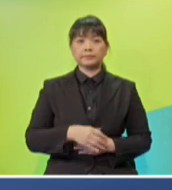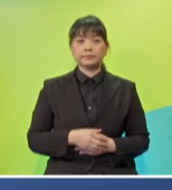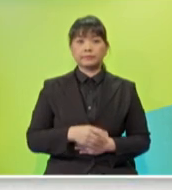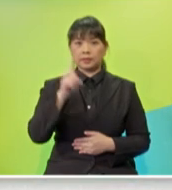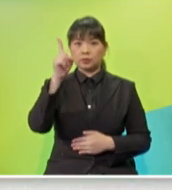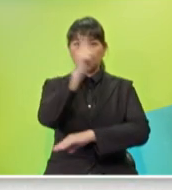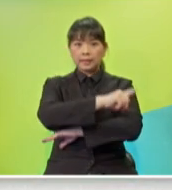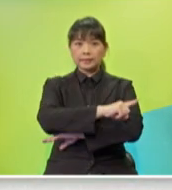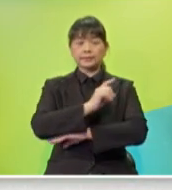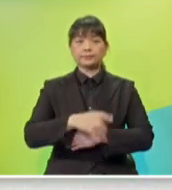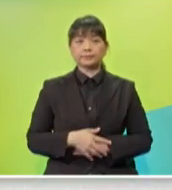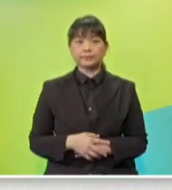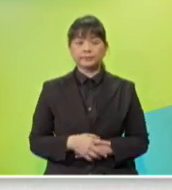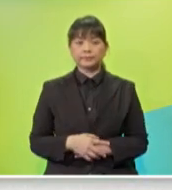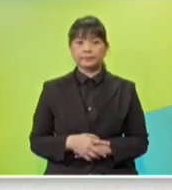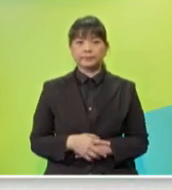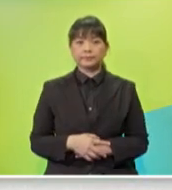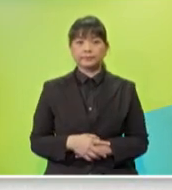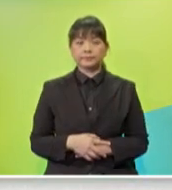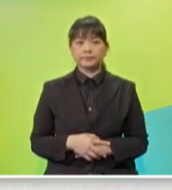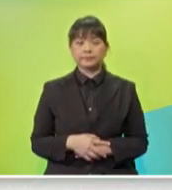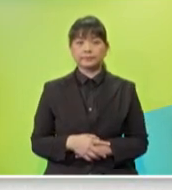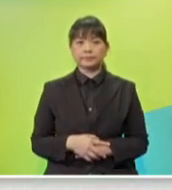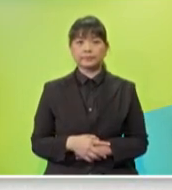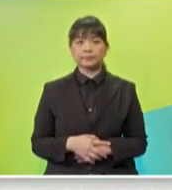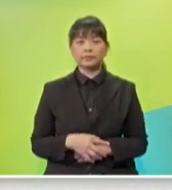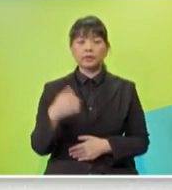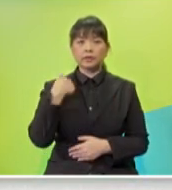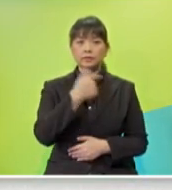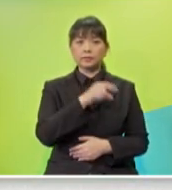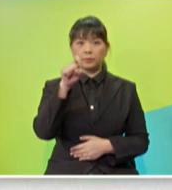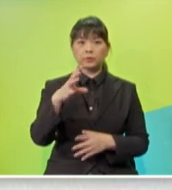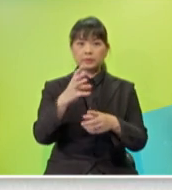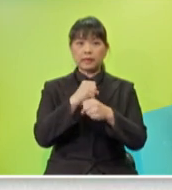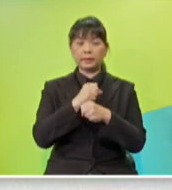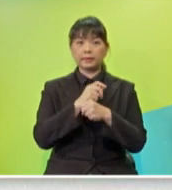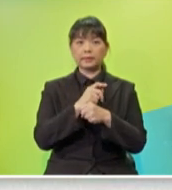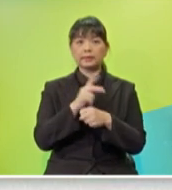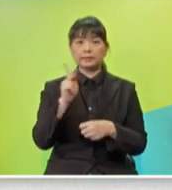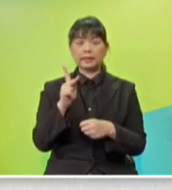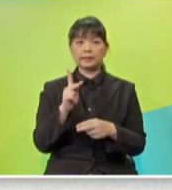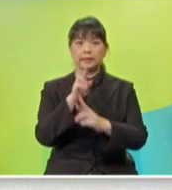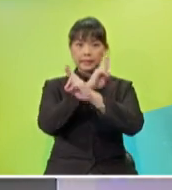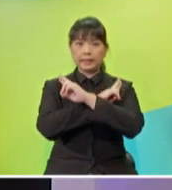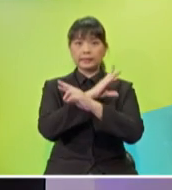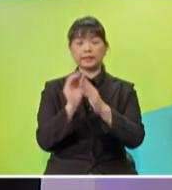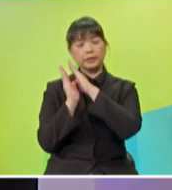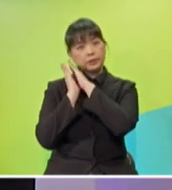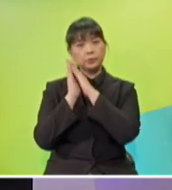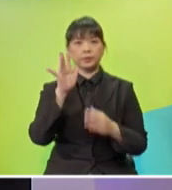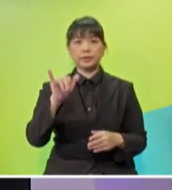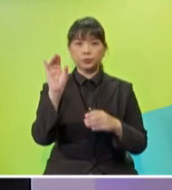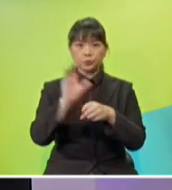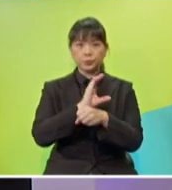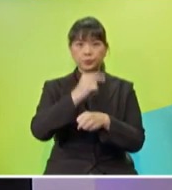satu hari Maria kita lihat kita perlu mendapatkan rehat dan Tidur yang cukup betul ini adalah